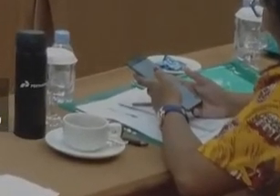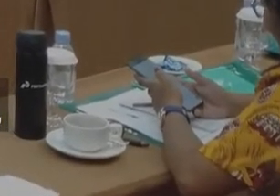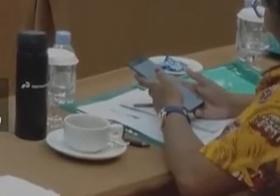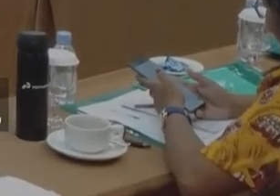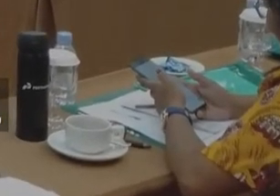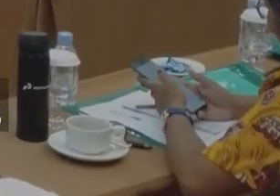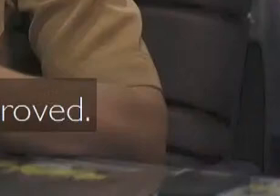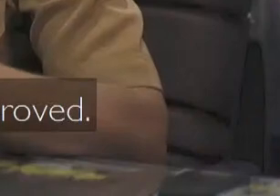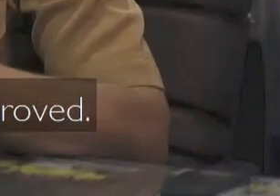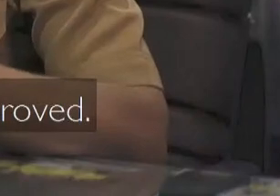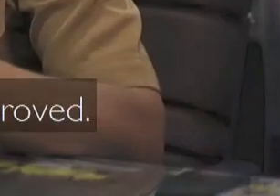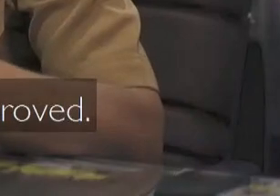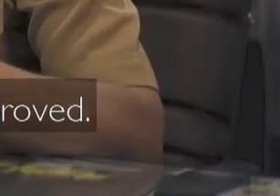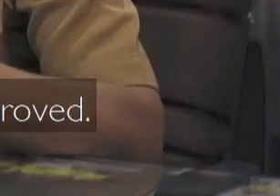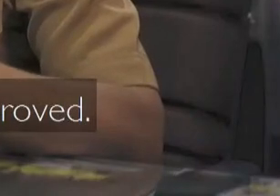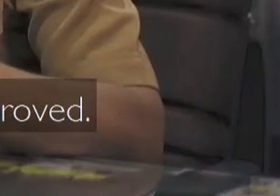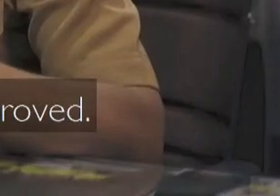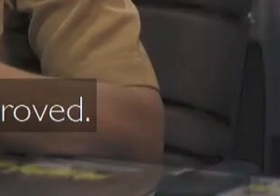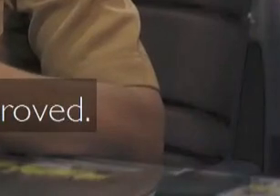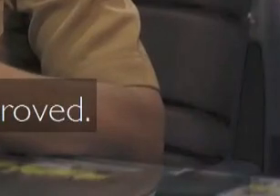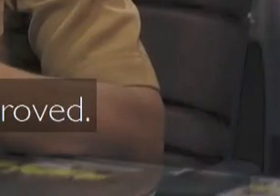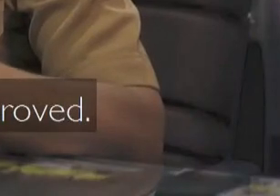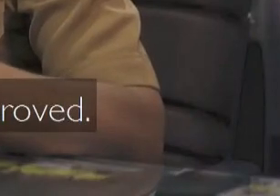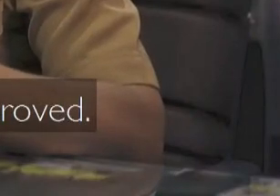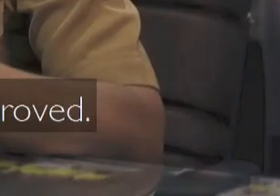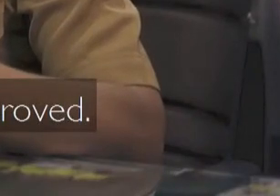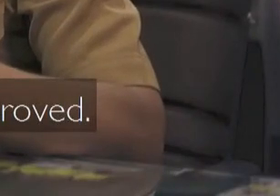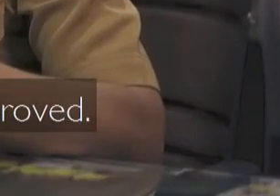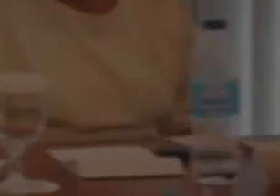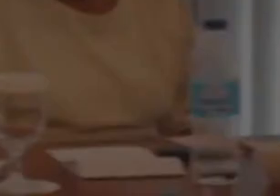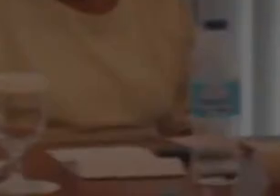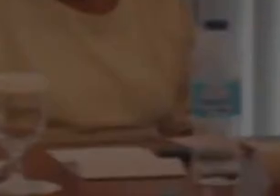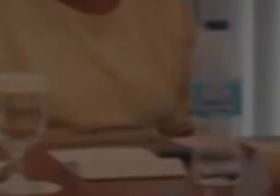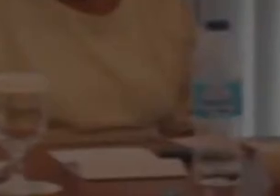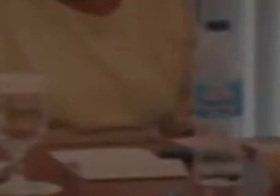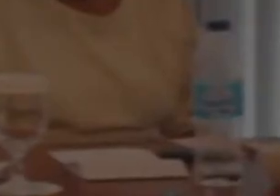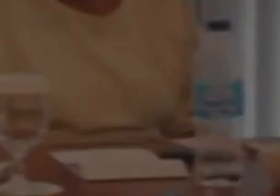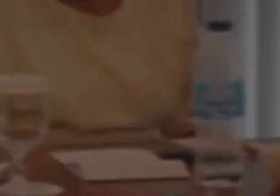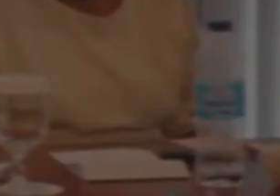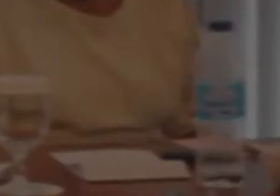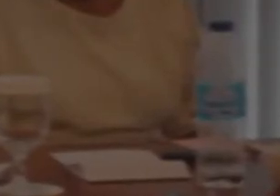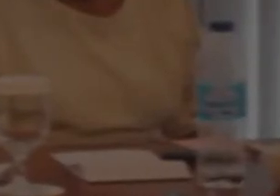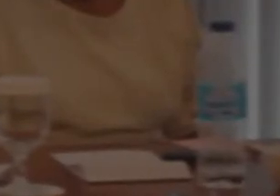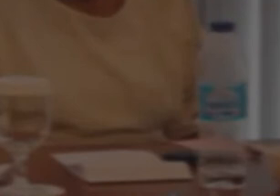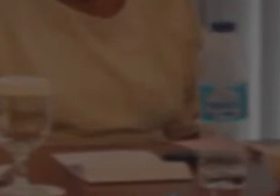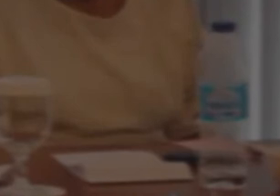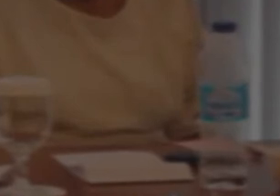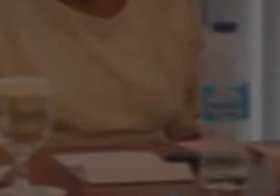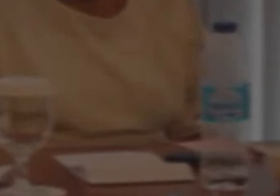bersama, koordinasi ini semakin lancar.